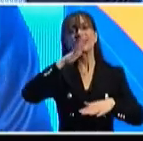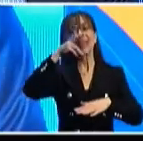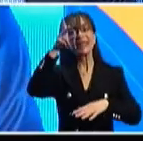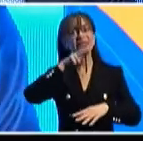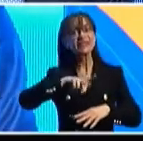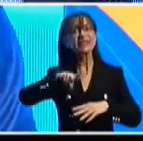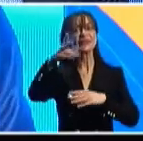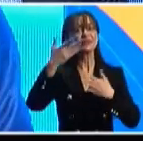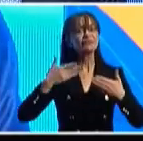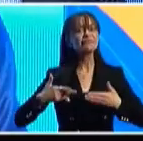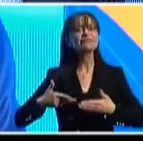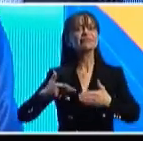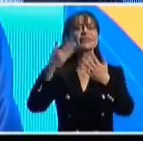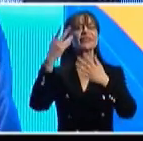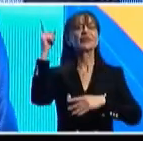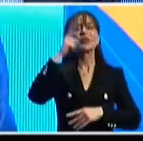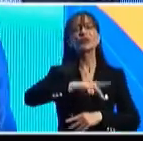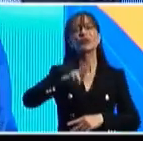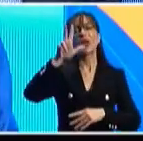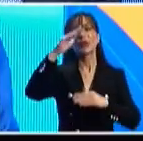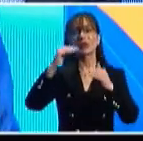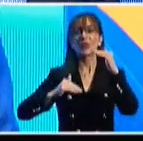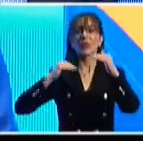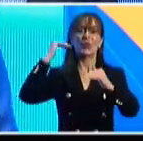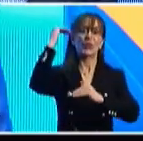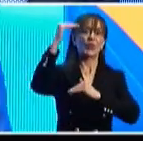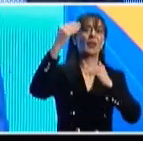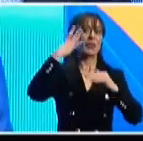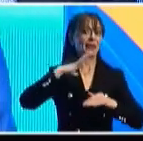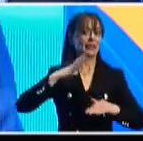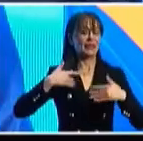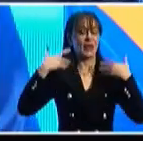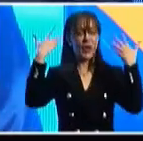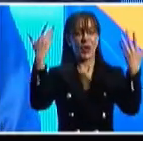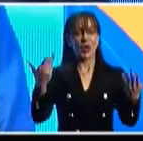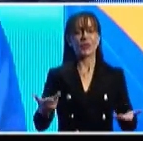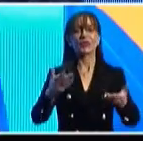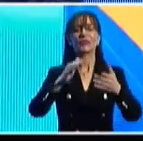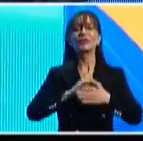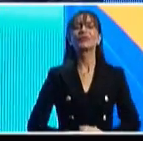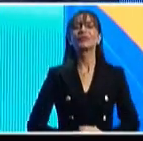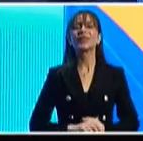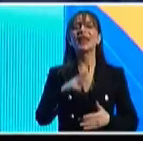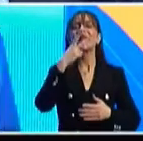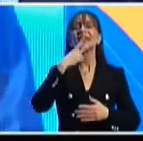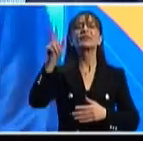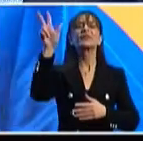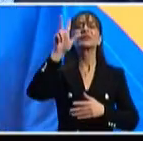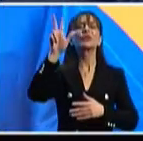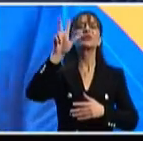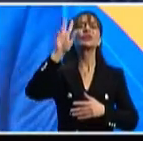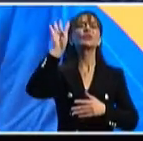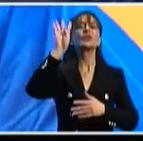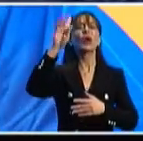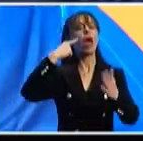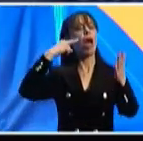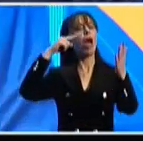ulaşımını da %3'e yükselteceğiz ve işte 2034 hedefinize baktığınızda